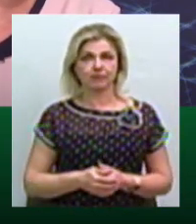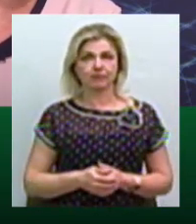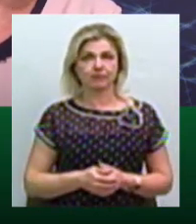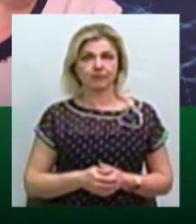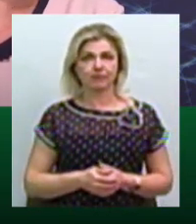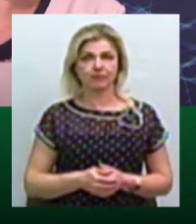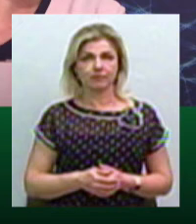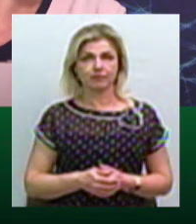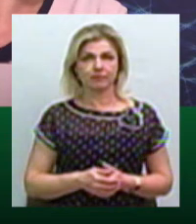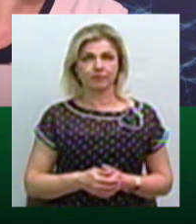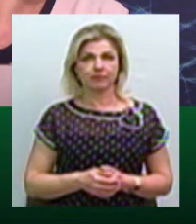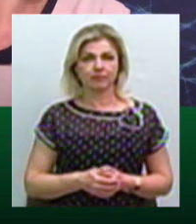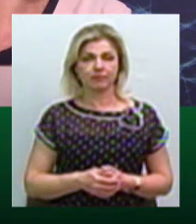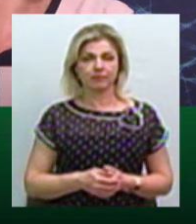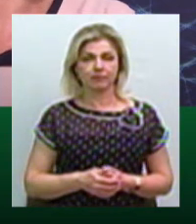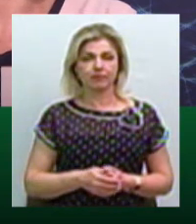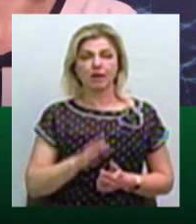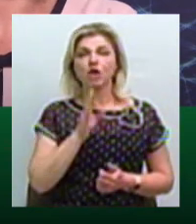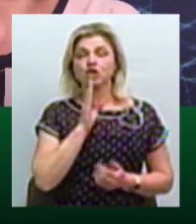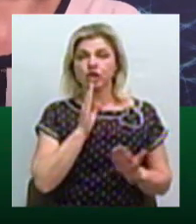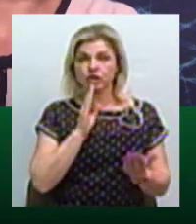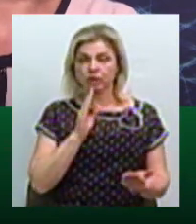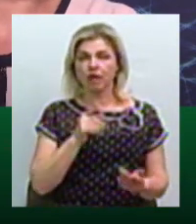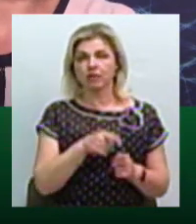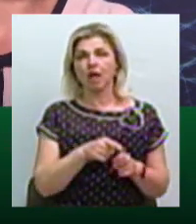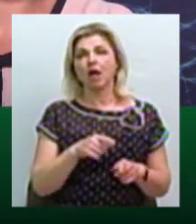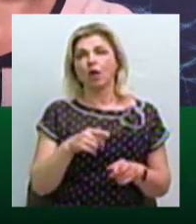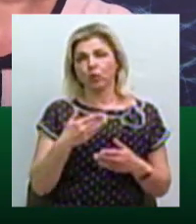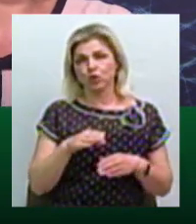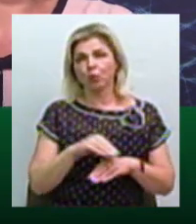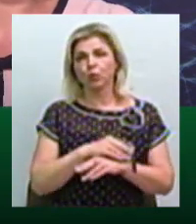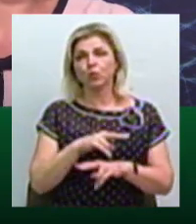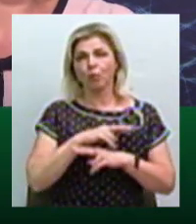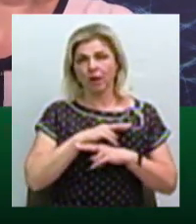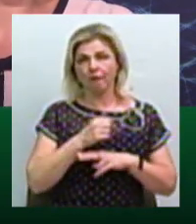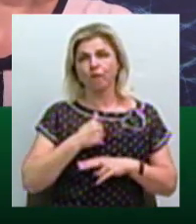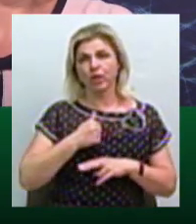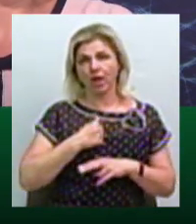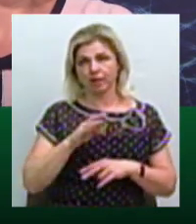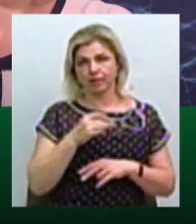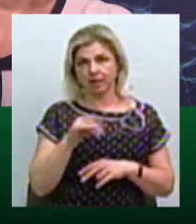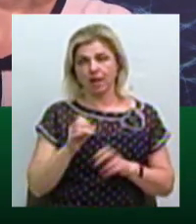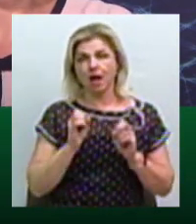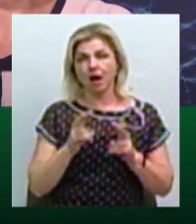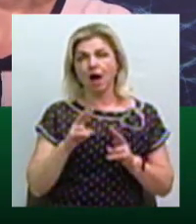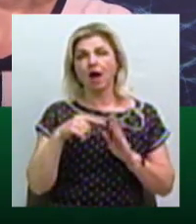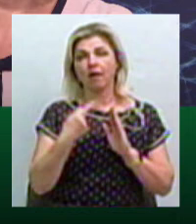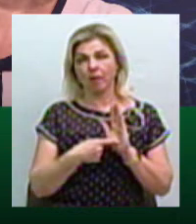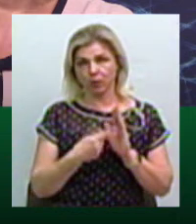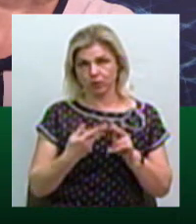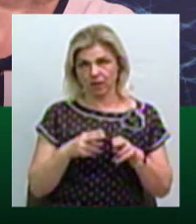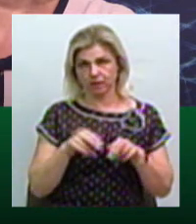она получается вдова военная. Вот как этот вопрос решить? Почему никто не может решить этот